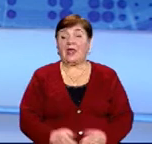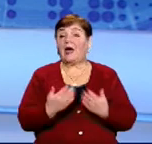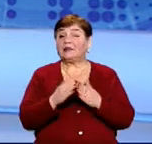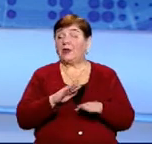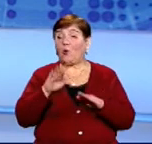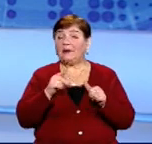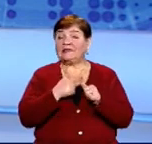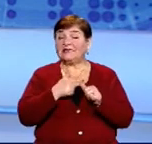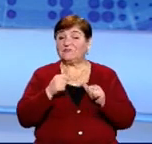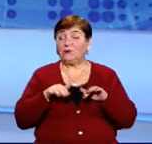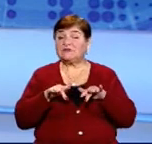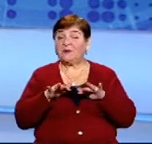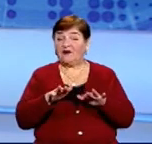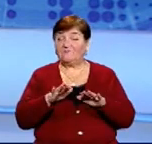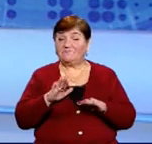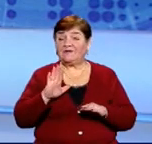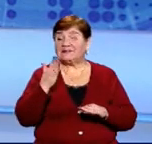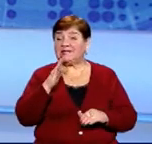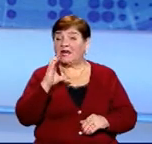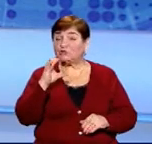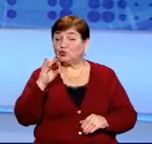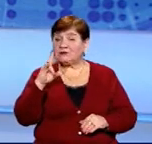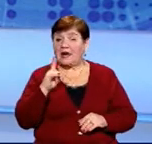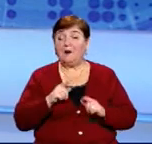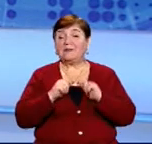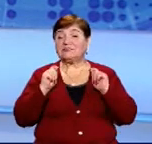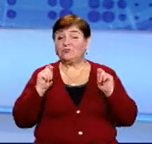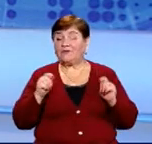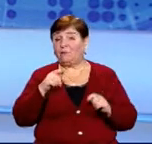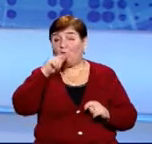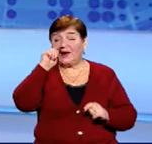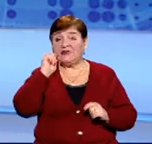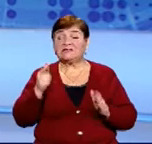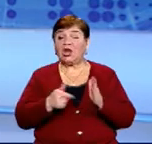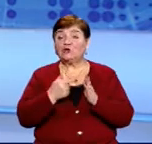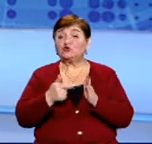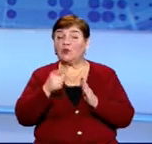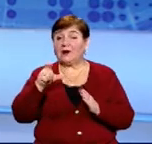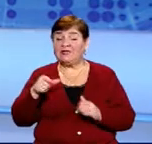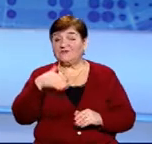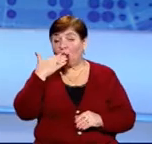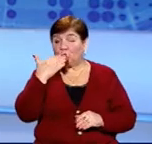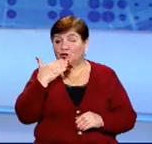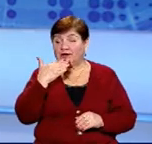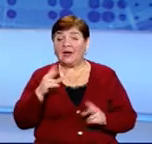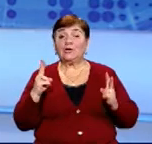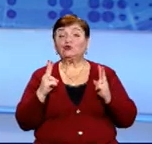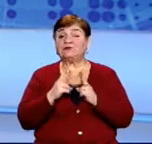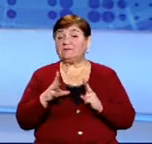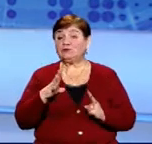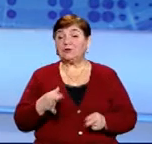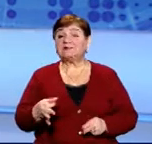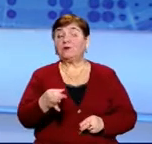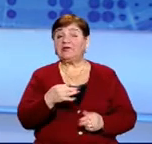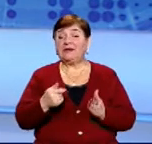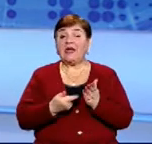Книгу під назвою «Справа Василя Стуса» презентував сьогодні український журналіст та історик Вахтан Кіпіанів в Ужгороді. Зустріч відбулася в